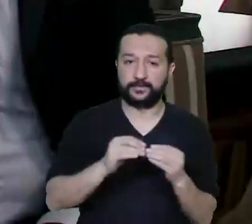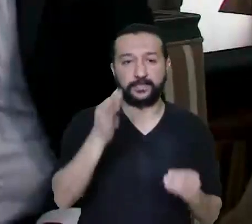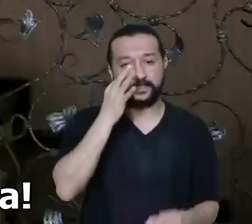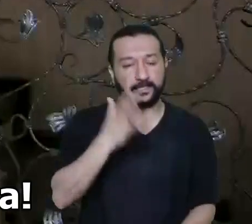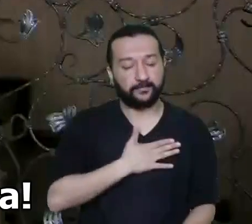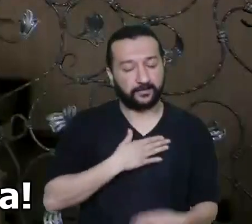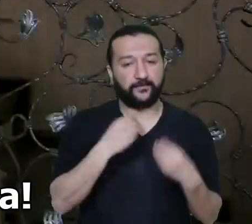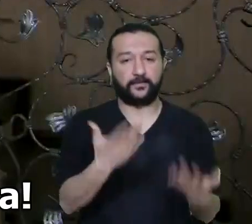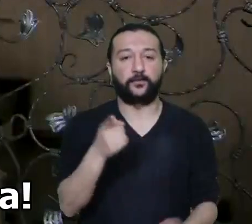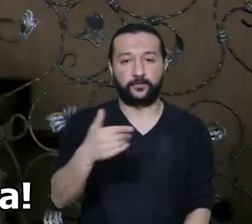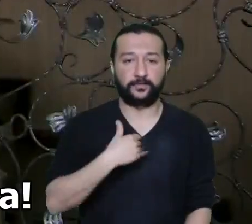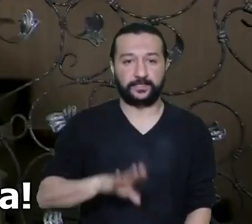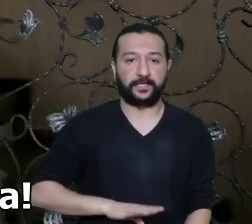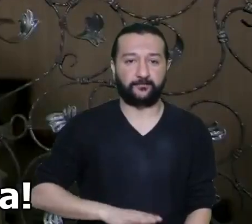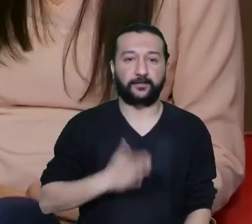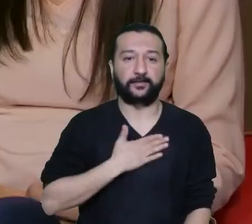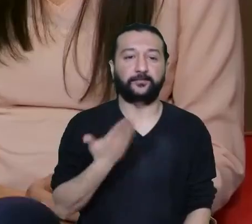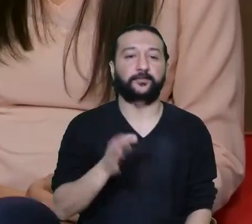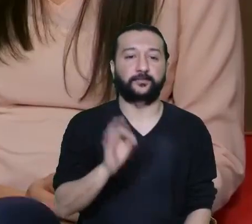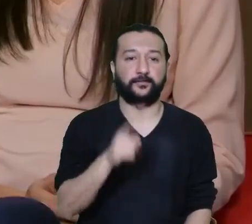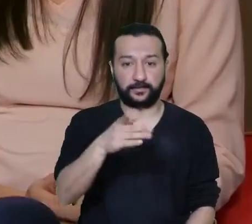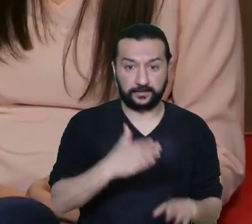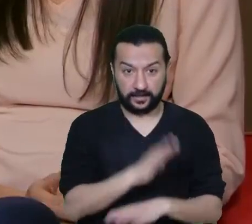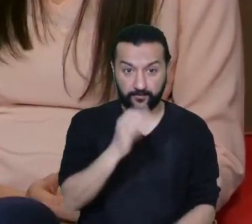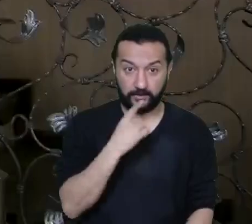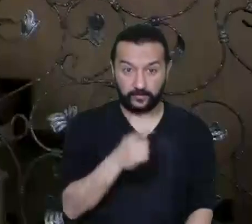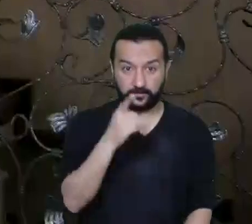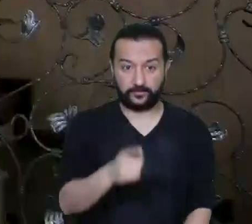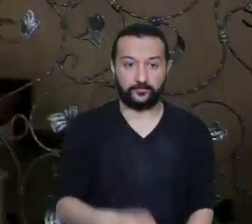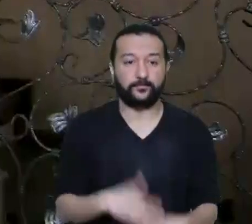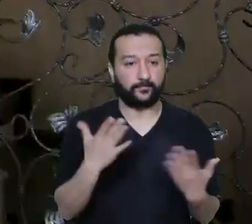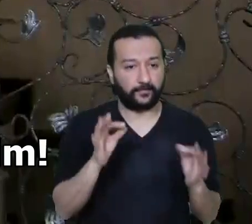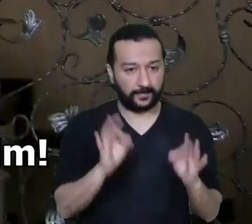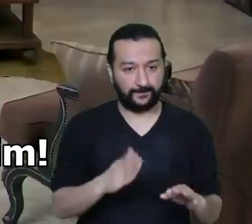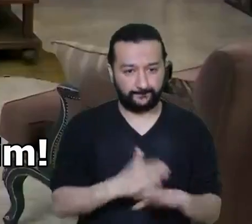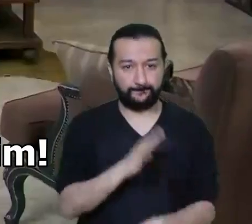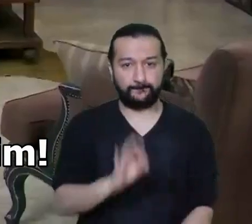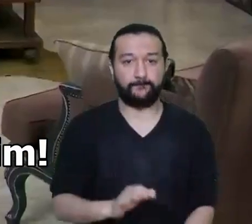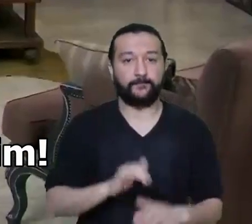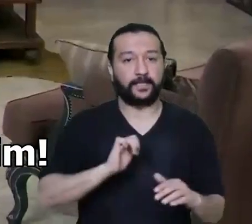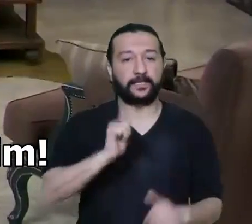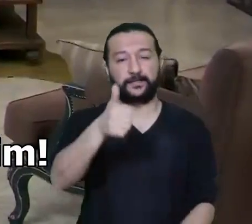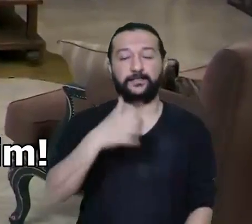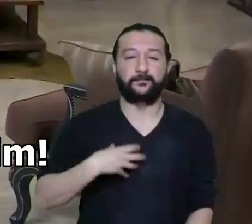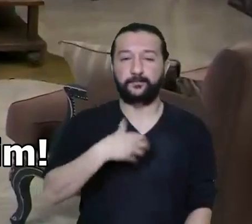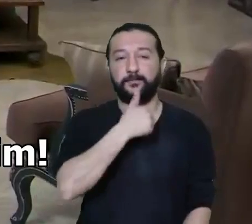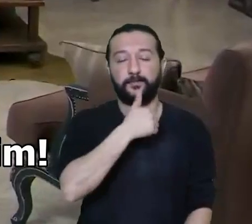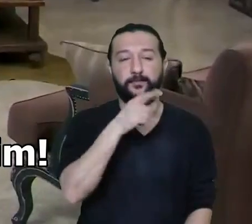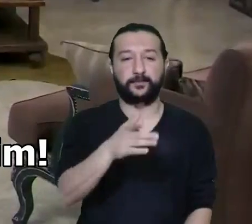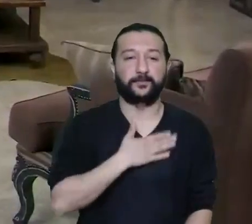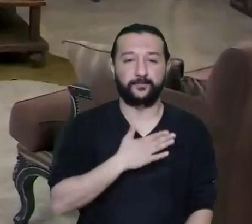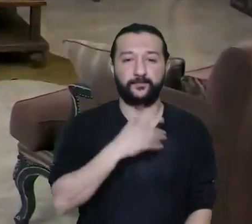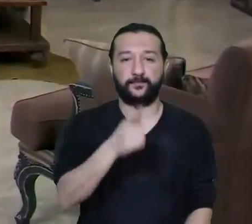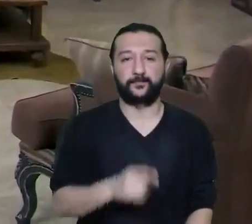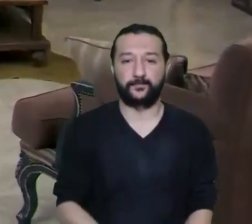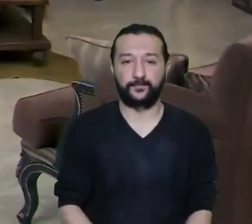bile verir. Onlar bizim yavrularımız ya. Sahi mi söylüyorsun? Tabii. Aslan babam benim. Boynuna